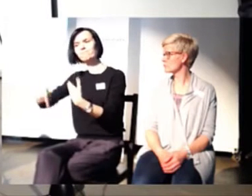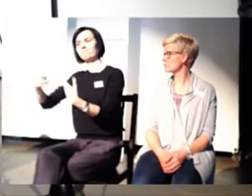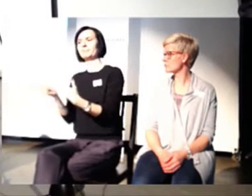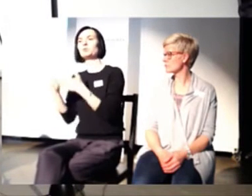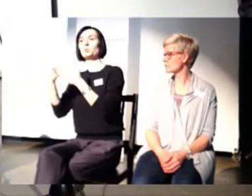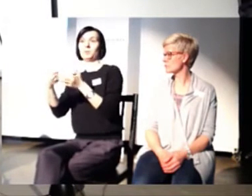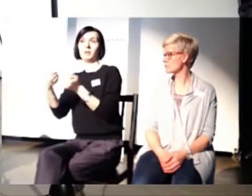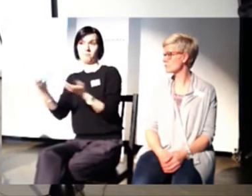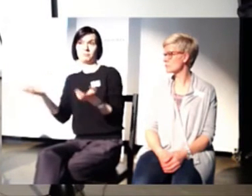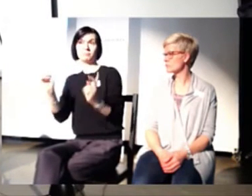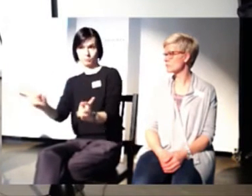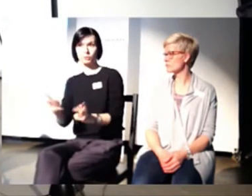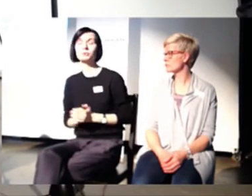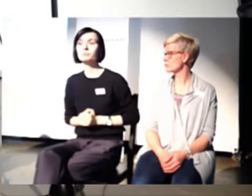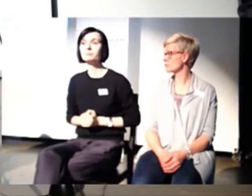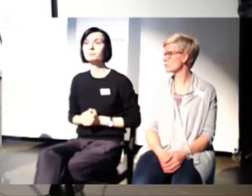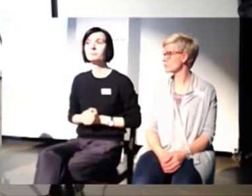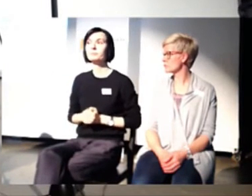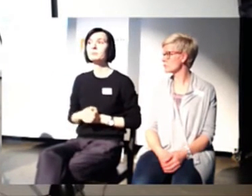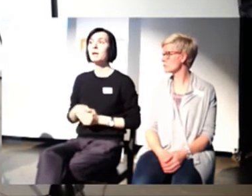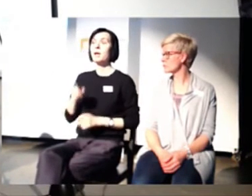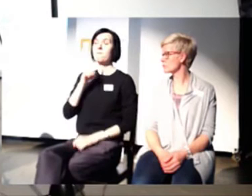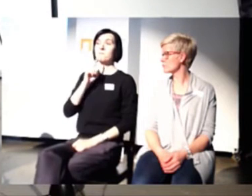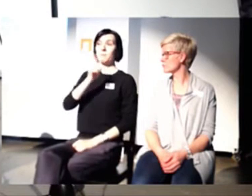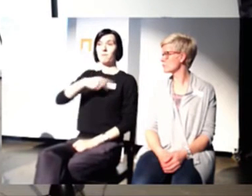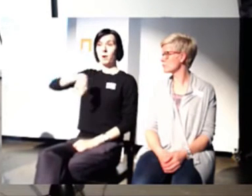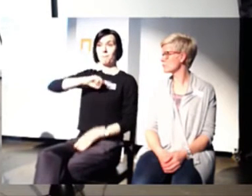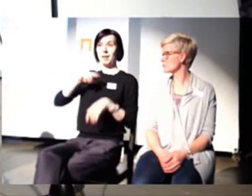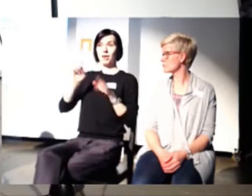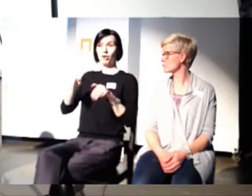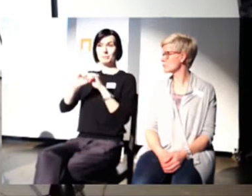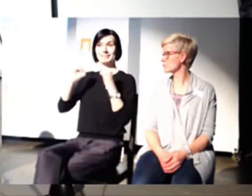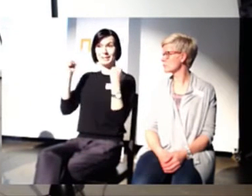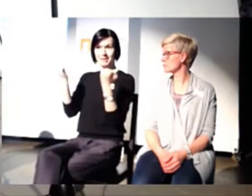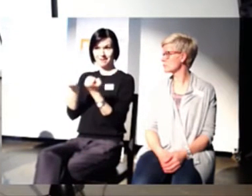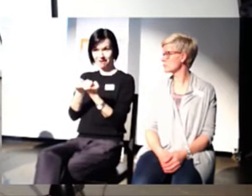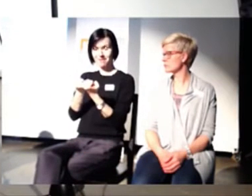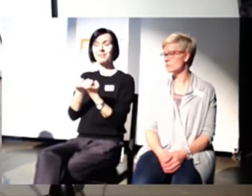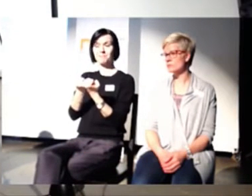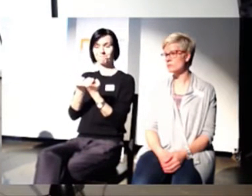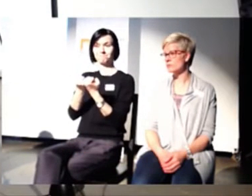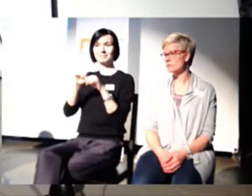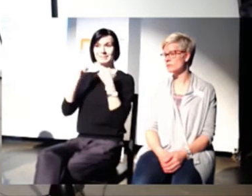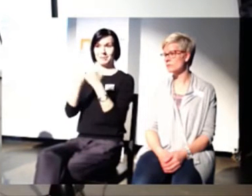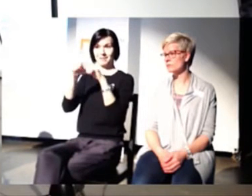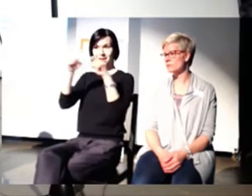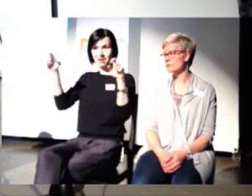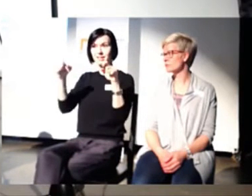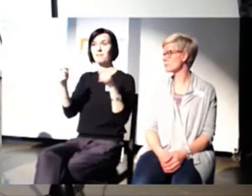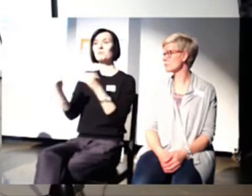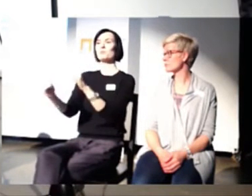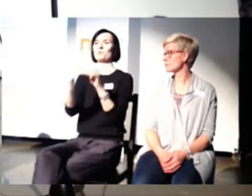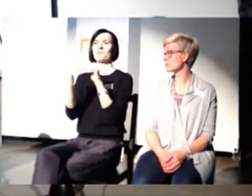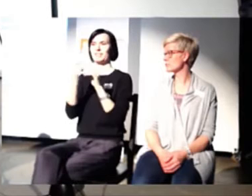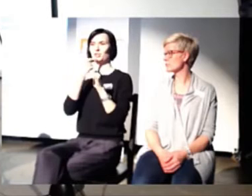keskuksessa. Ja meillä oli muuten viime vuonna seminaari, missä myös puhuttiin tästä yhdenvertaisuudesta täällä Suomessa.